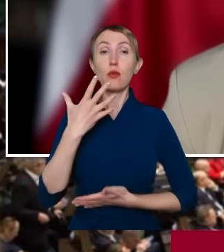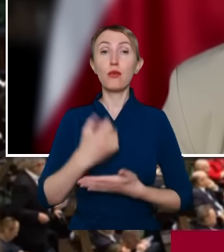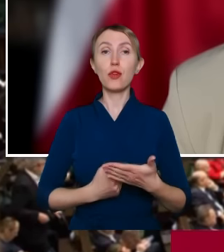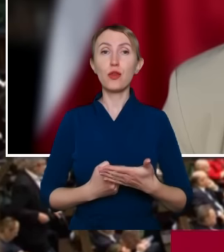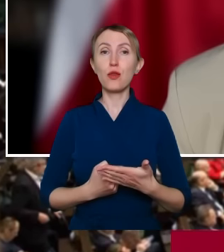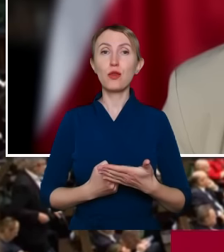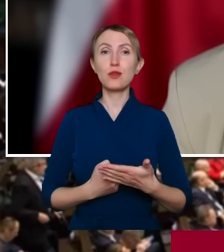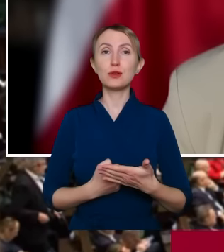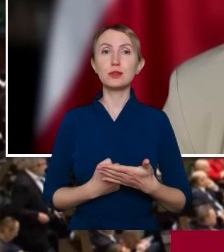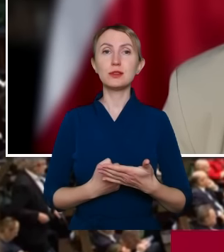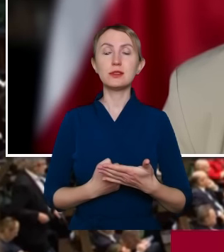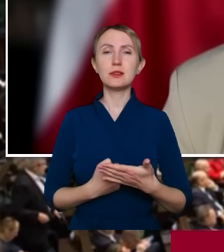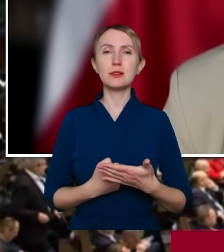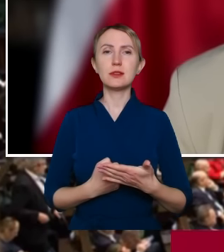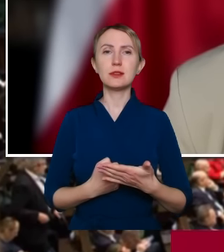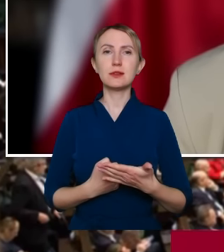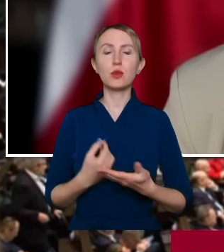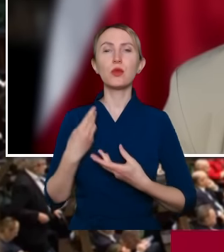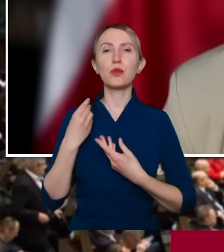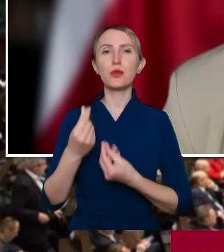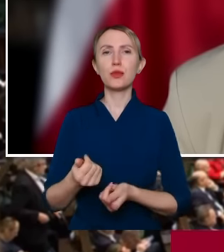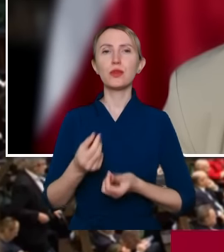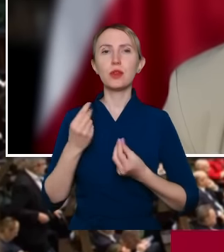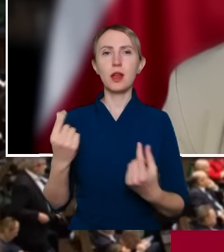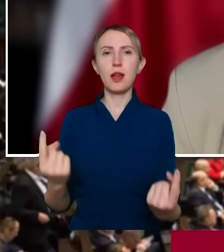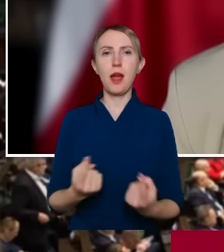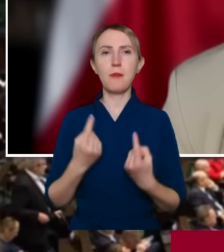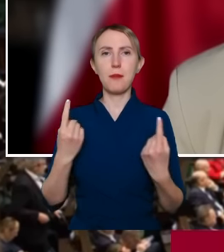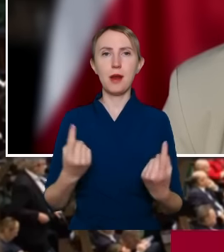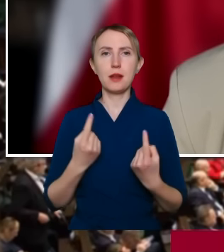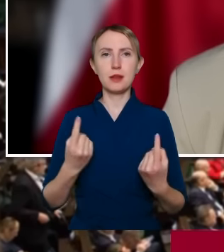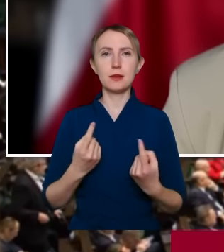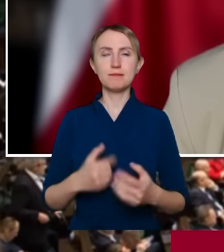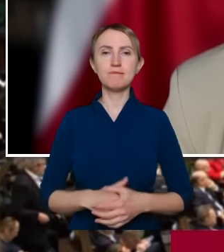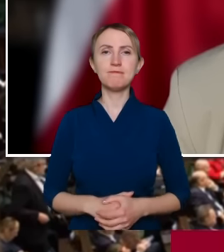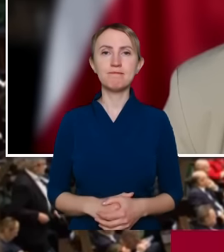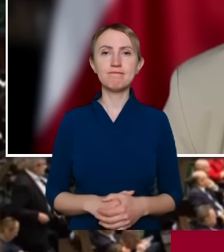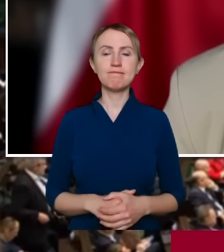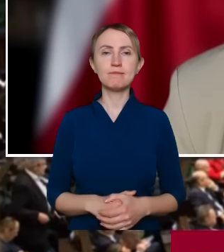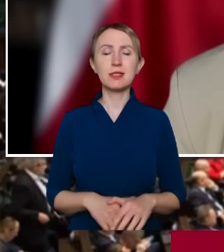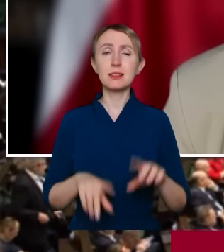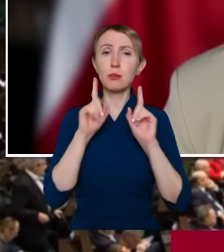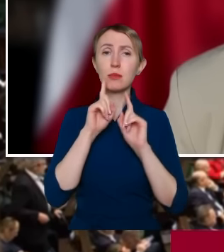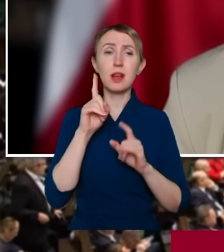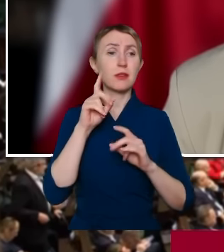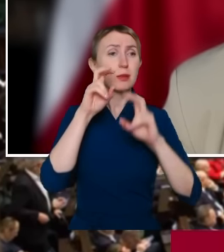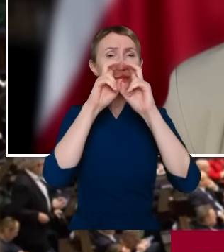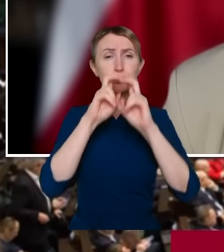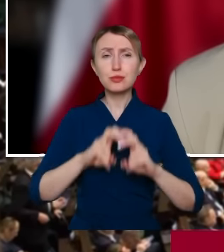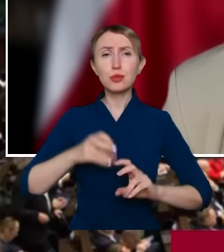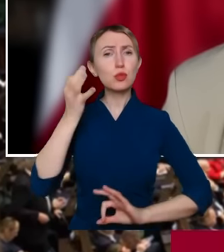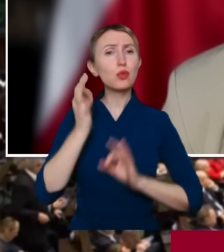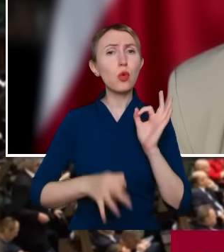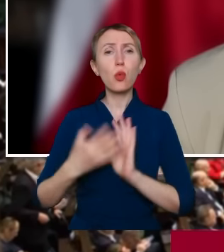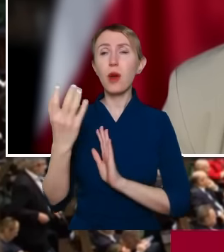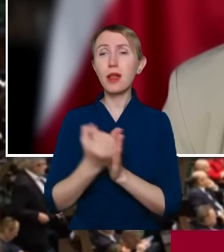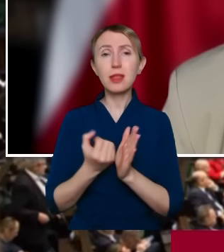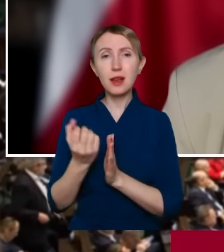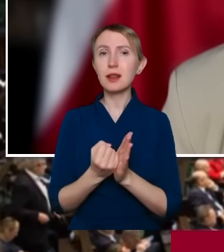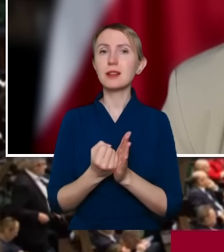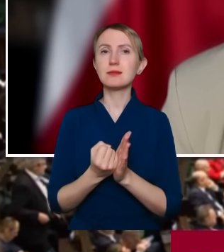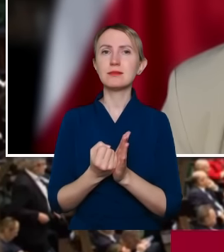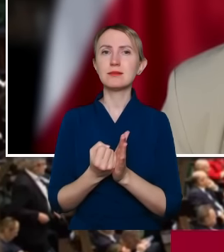wykorzystywane z których finansowane są kampanie Także naprawdę jak się Przeanalizuj dokładnie te taśmy to